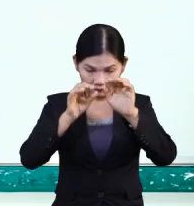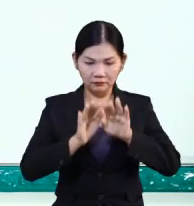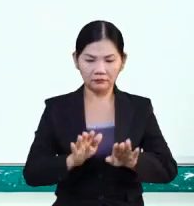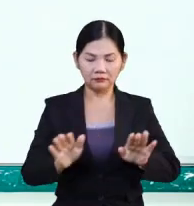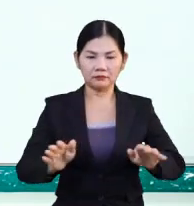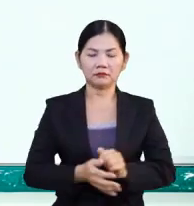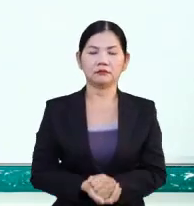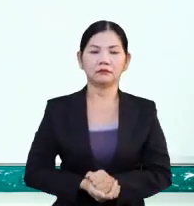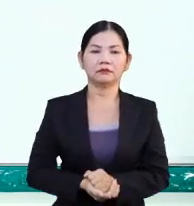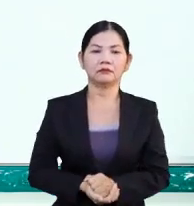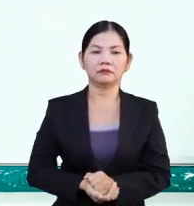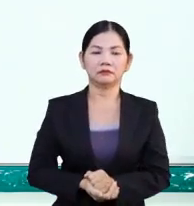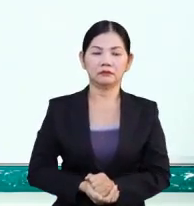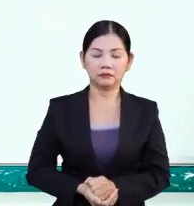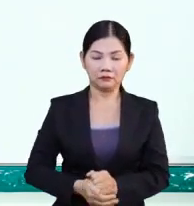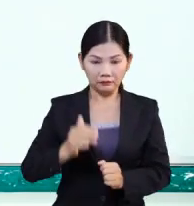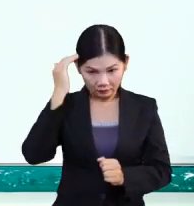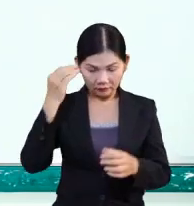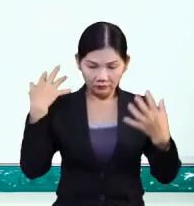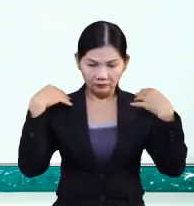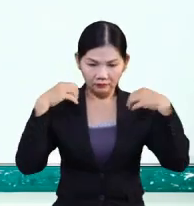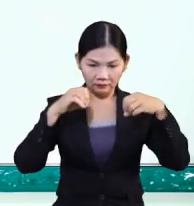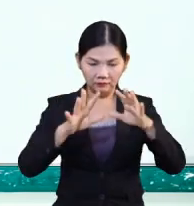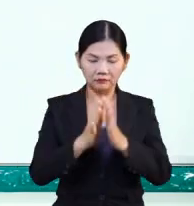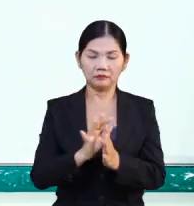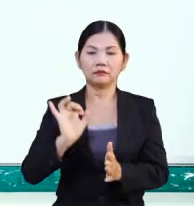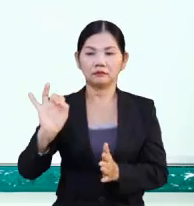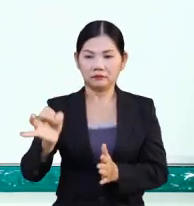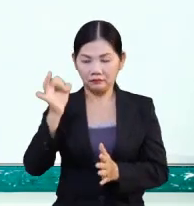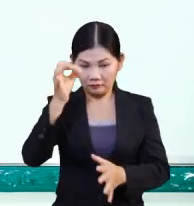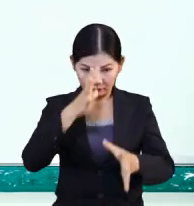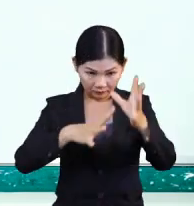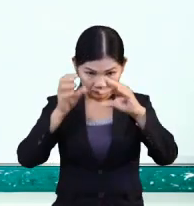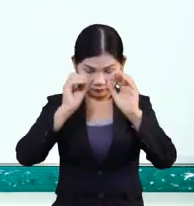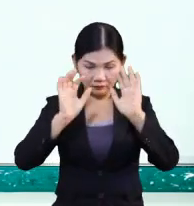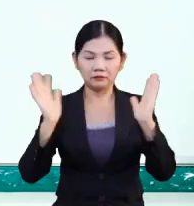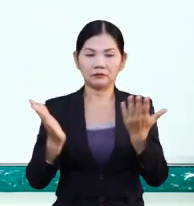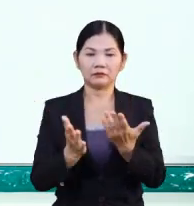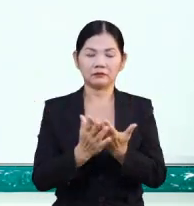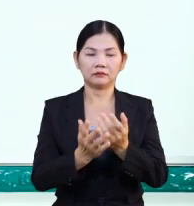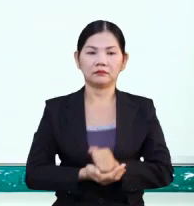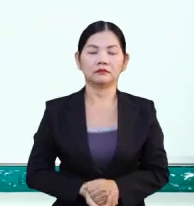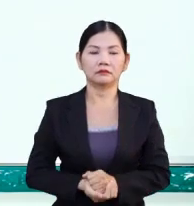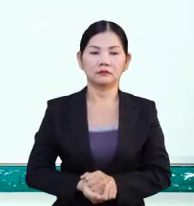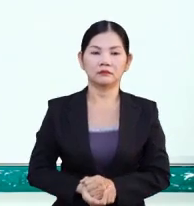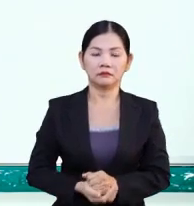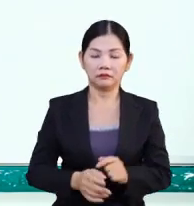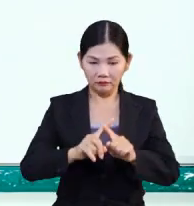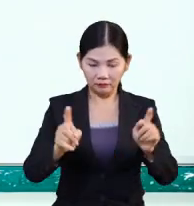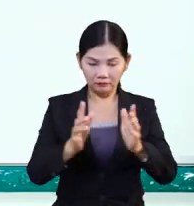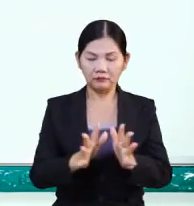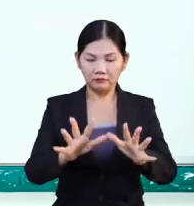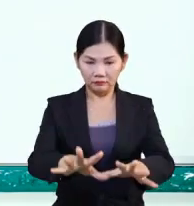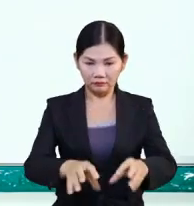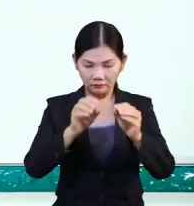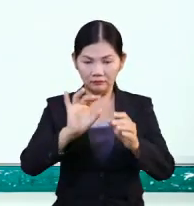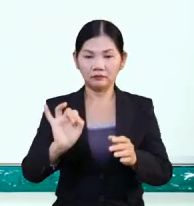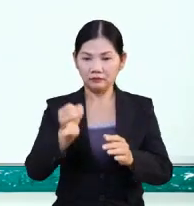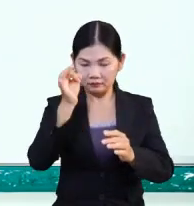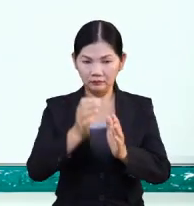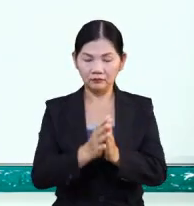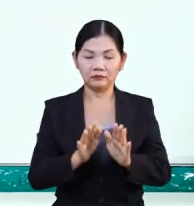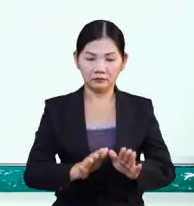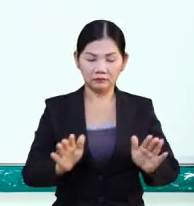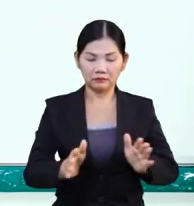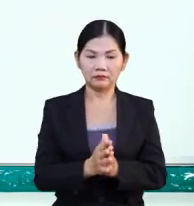con đằng ốc này chả này cứ xung chùn bố con ở chỗ cháy khăn ông ca sạc xa đằng ốc này con nét bần đá đập bây từ tụi bàn ca chỗ cháy chả